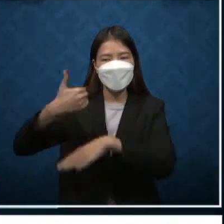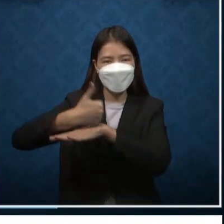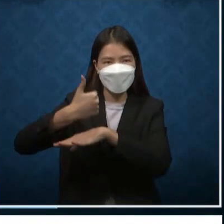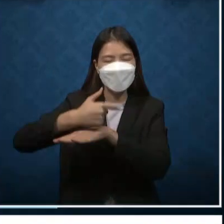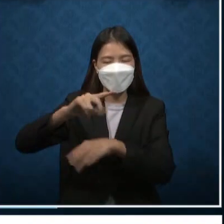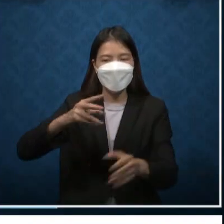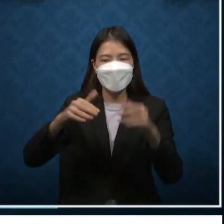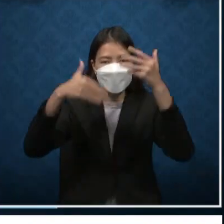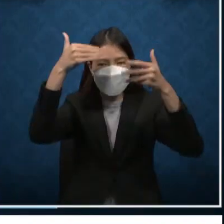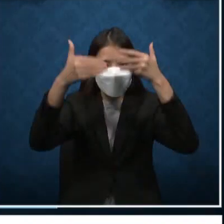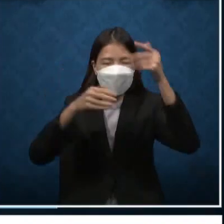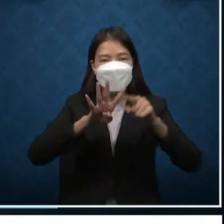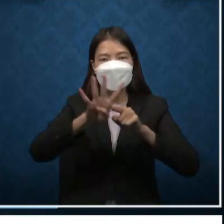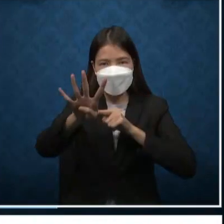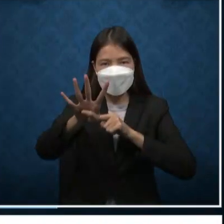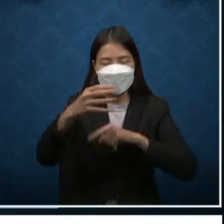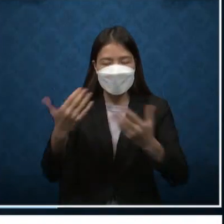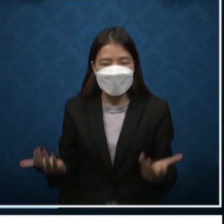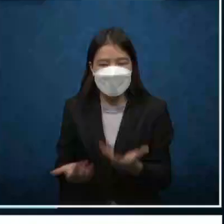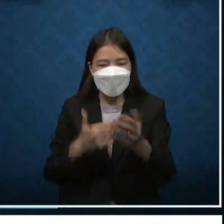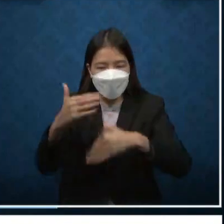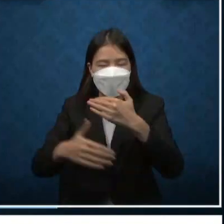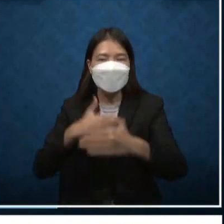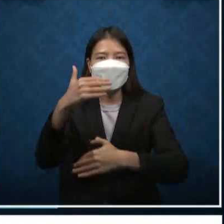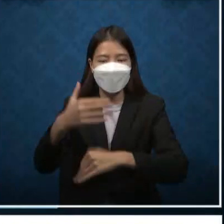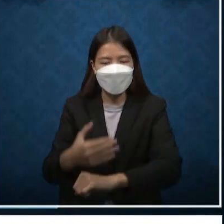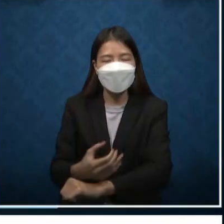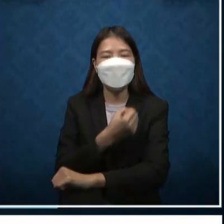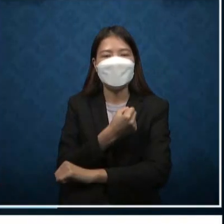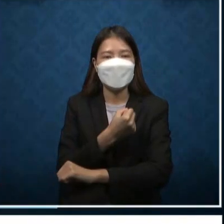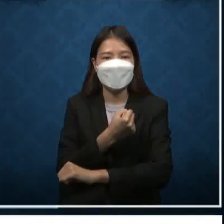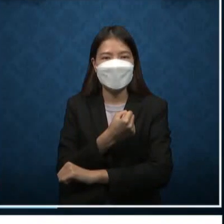และกิจกรมปฏิรูปที่ 4 การส่เสริมการพัฒนาภัการเมือง